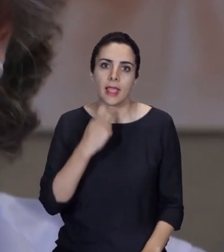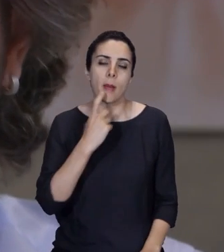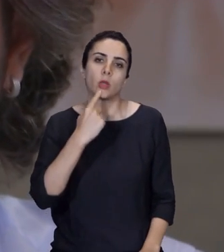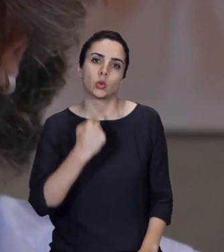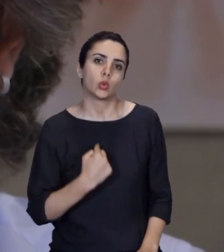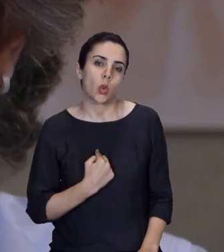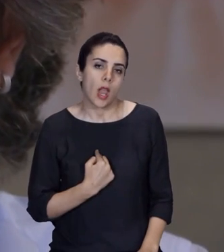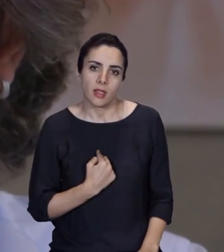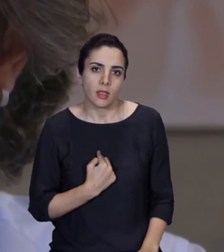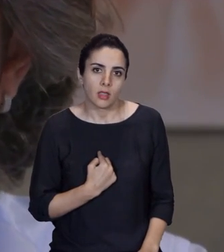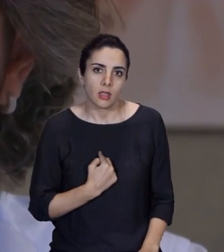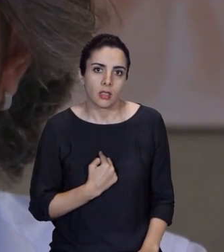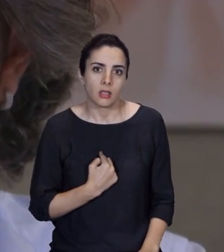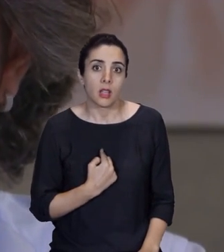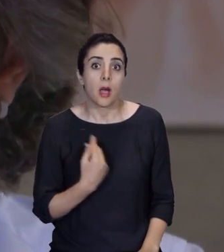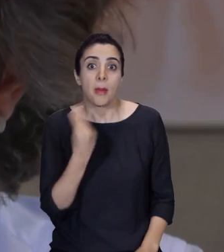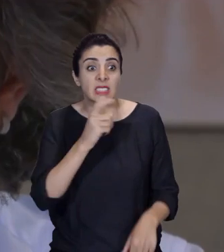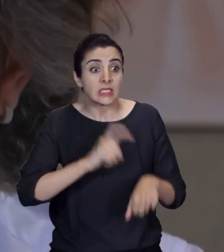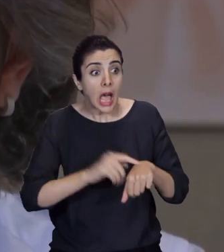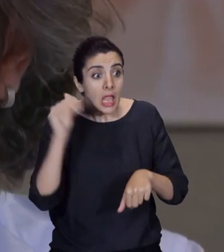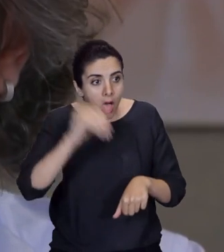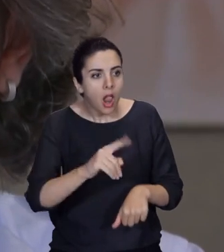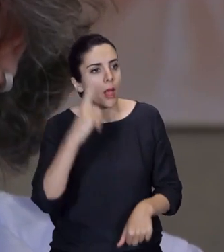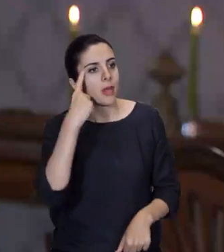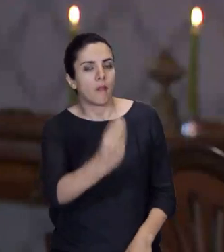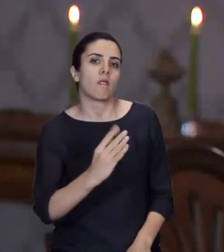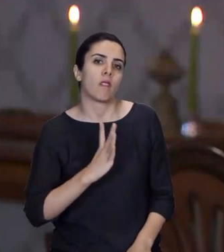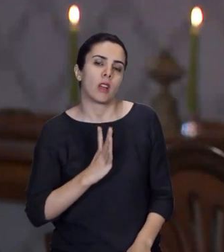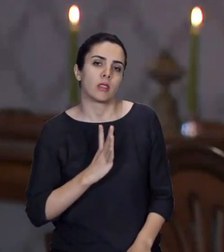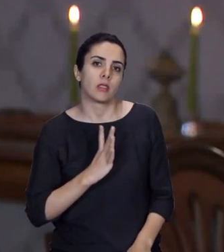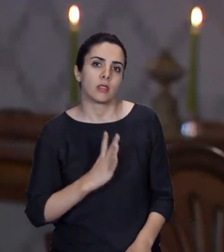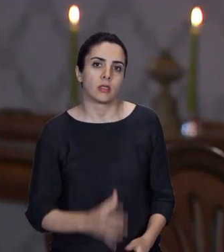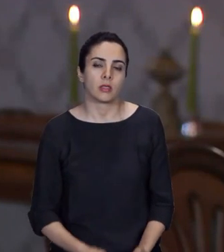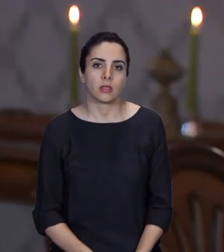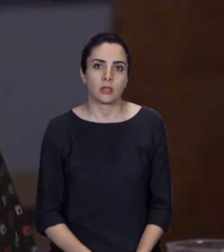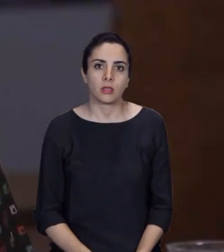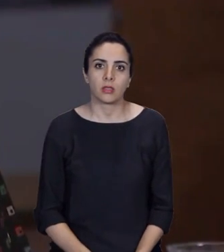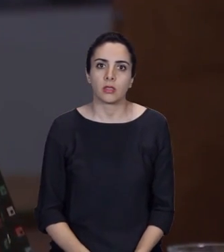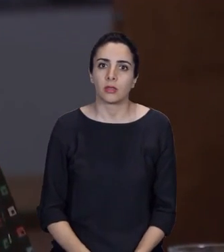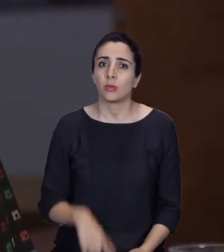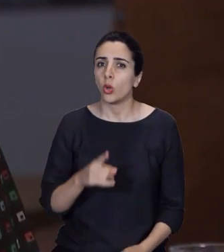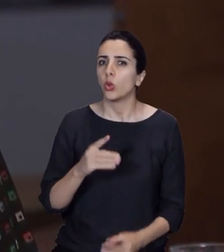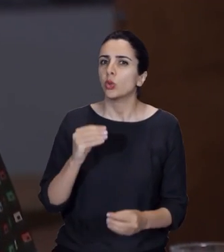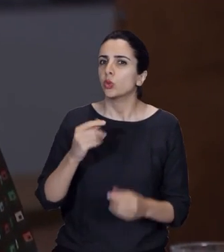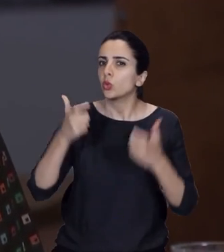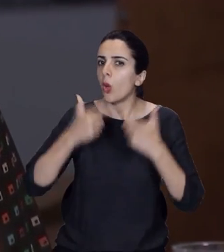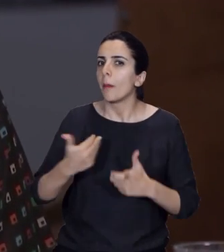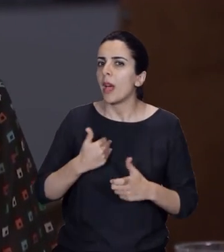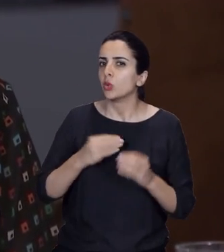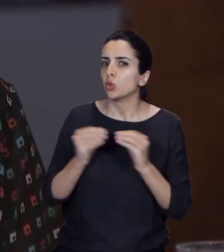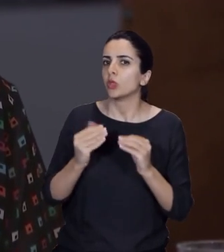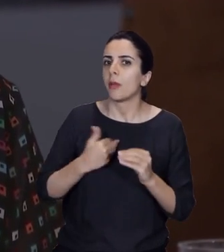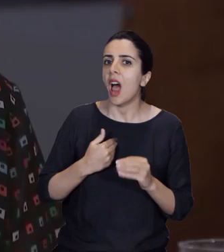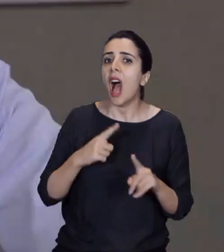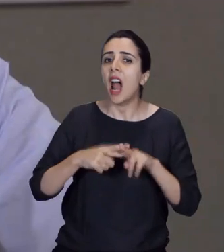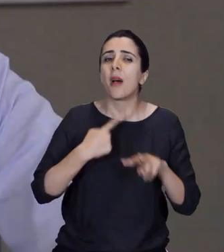söyledi. Mesai saatleri içinde olsaydın senin de haberin olurdu. Onun sorumlusu benim. Benim,